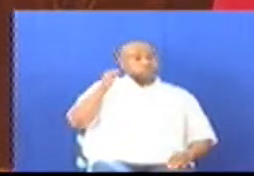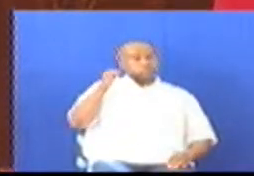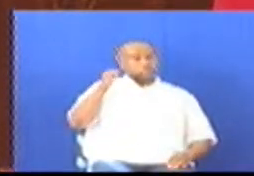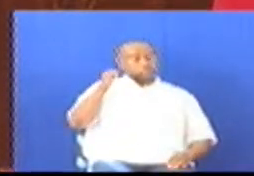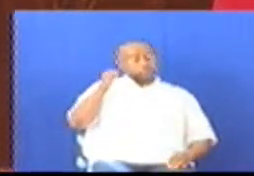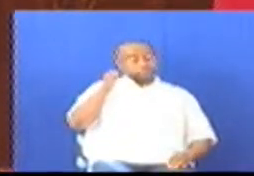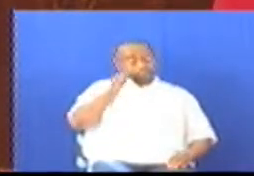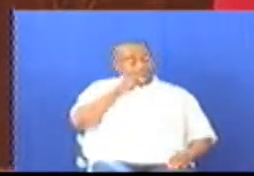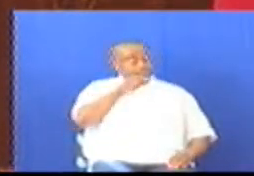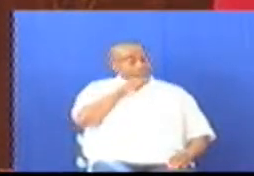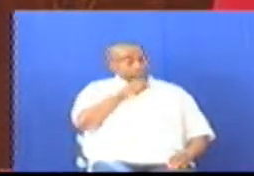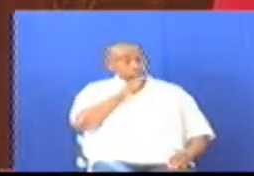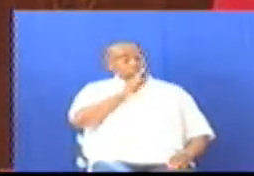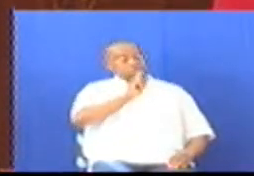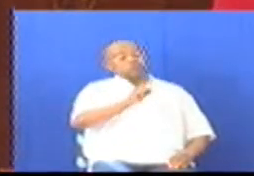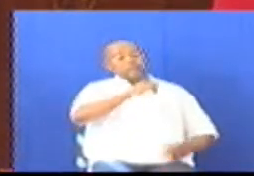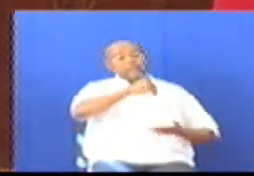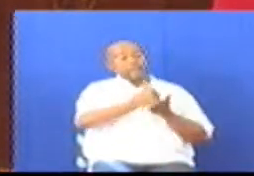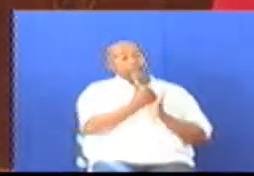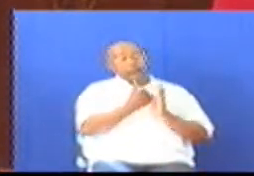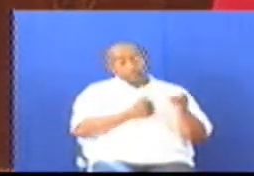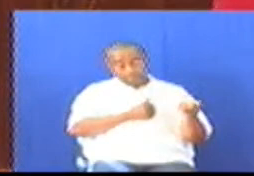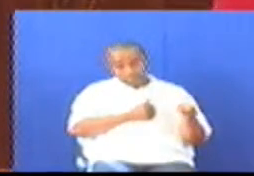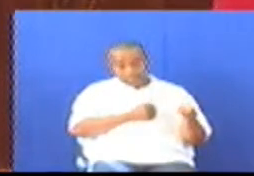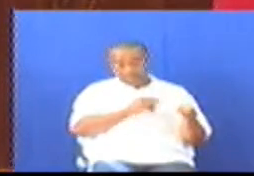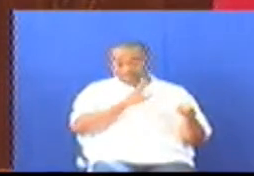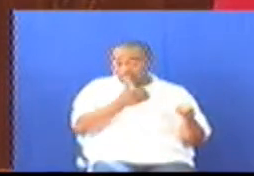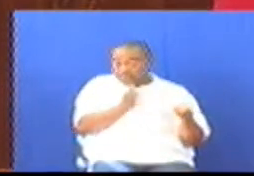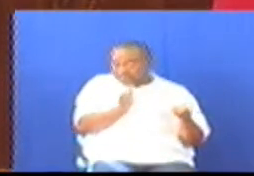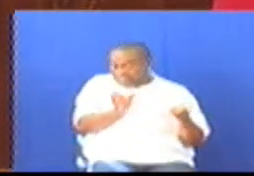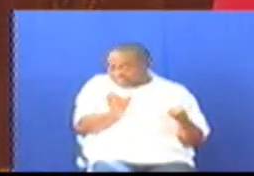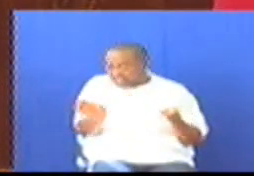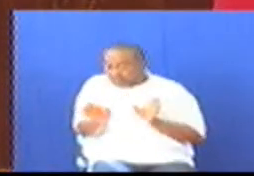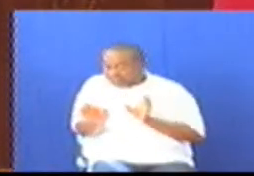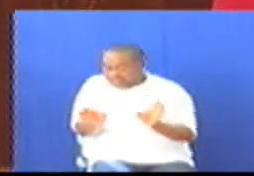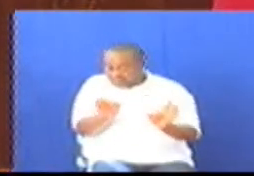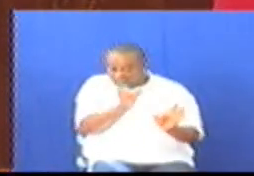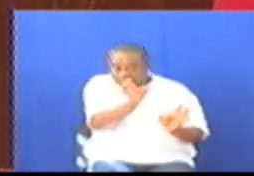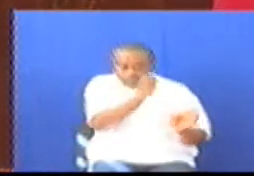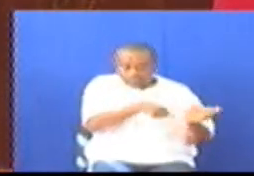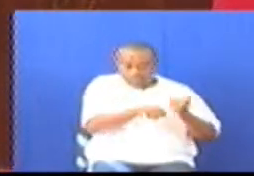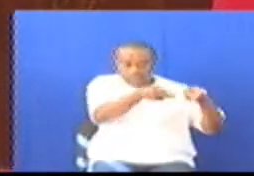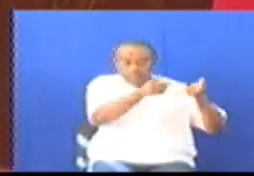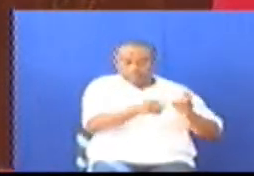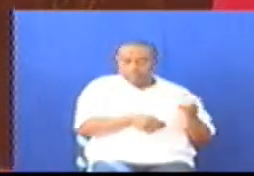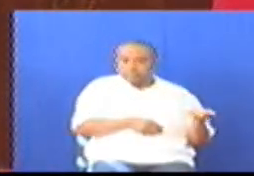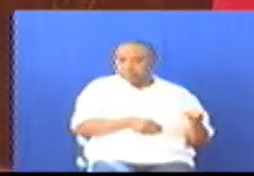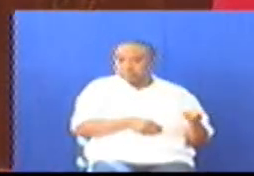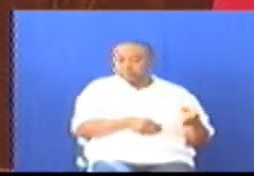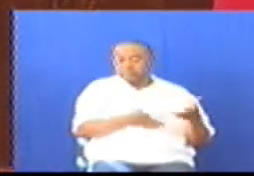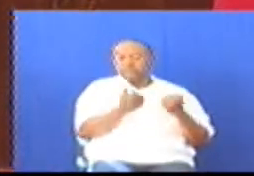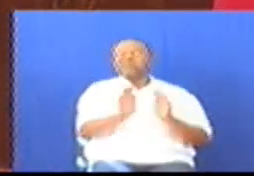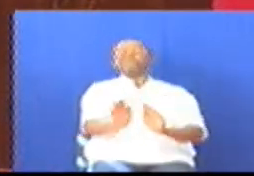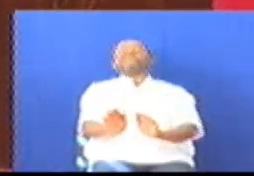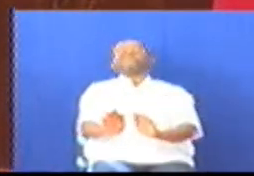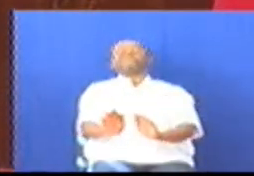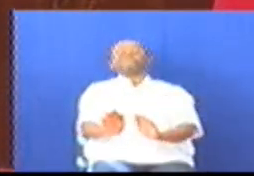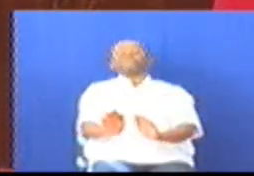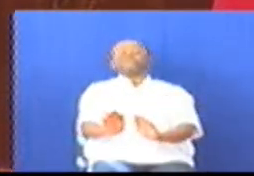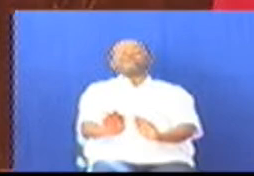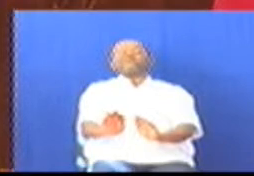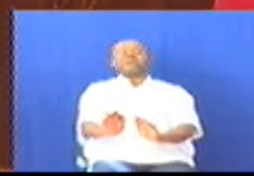kuna department au vitengo mbalimbali vya bandari vimekuwa paralyzed